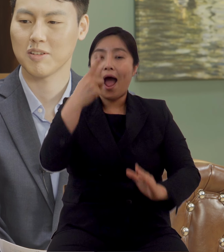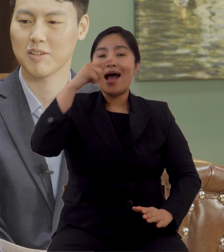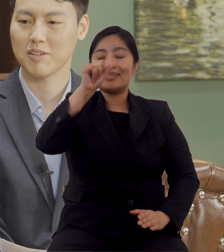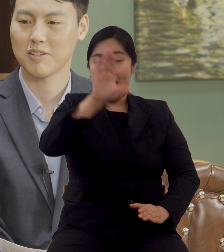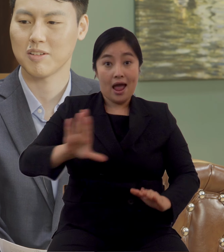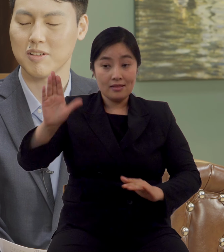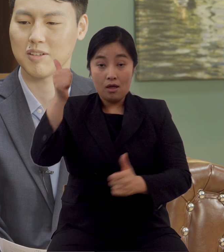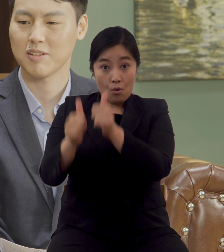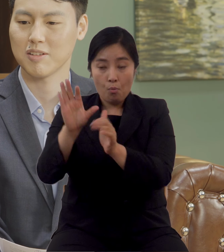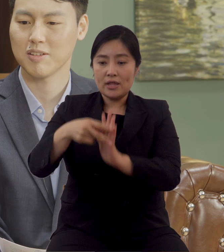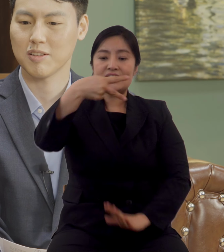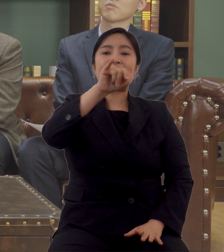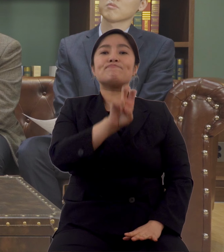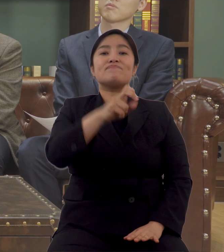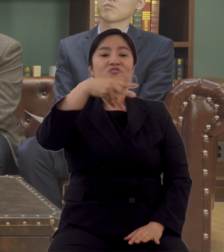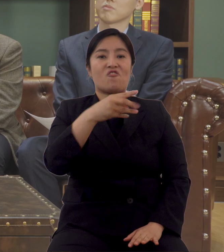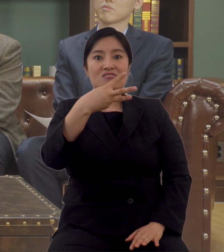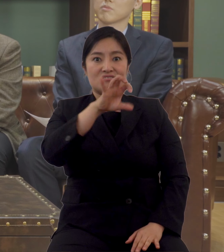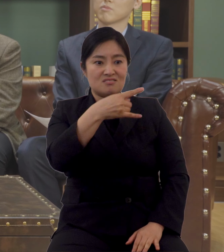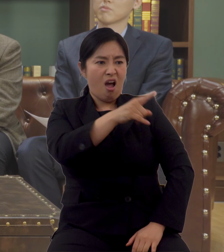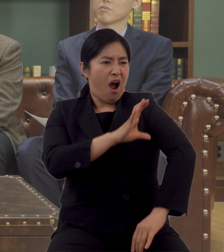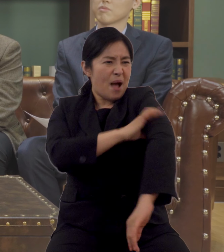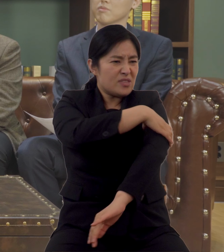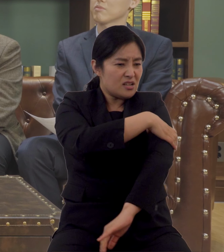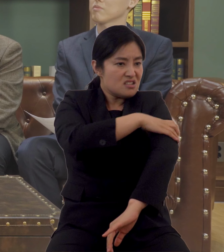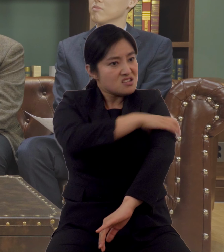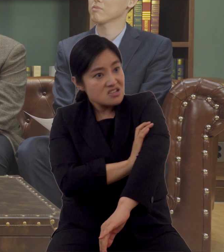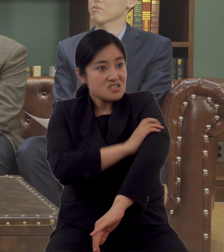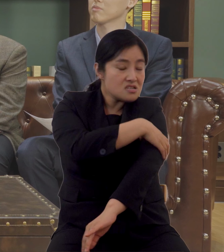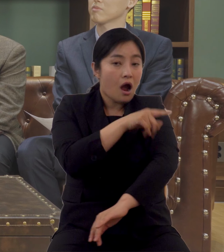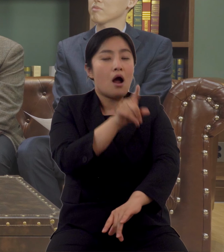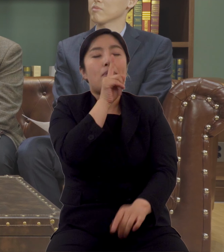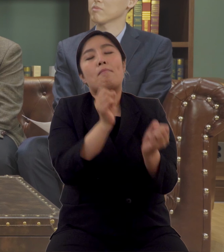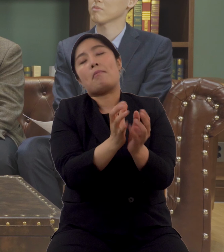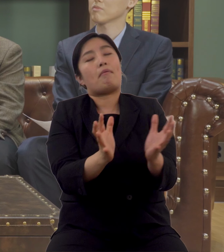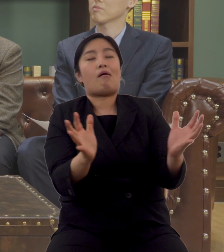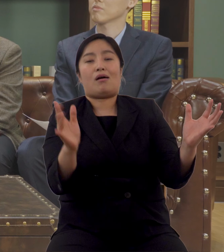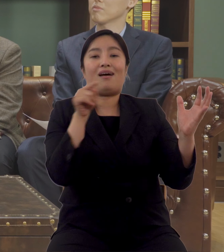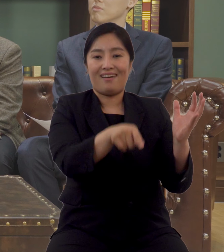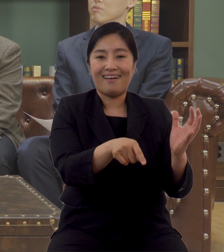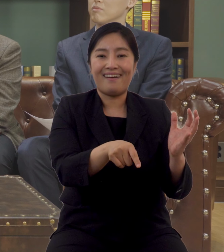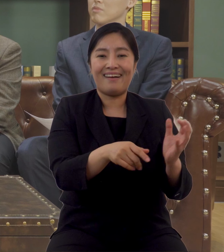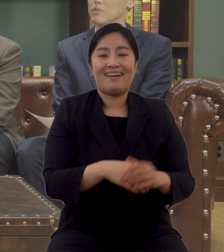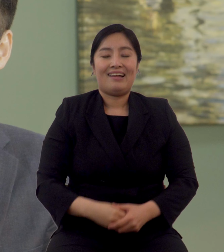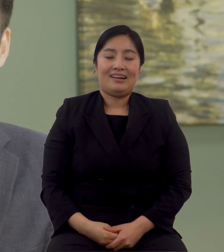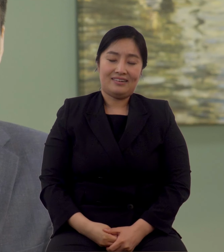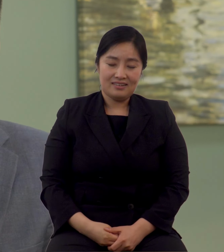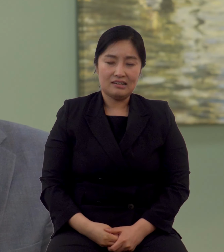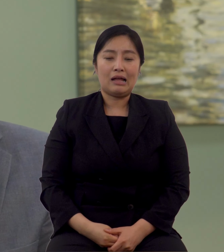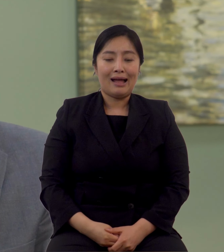뜨거운 감자였던 아시안 게임보다는 심철희 의원의 태도가 갑질이었는가 아닌가가 행감기관의 논란으로